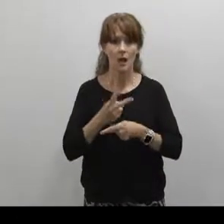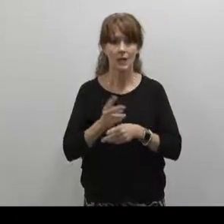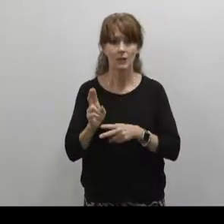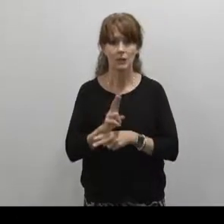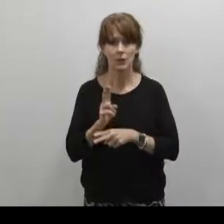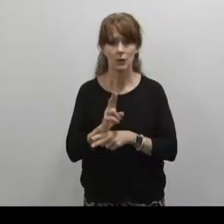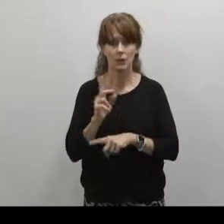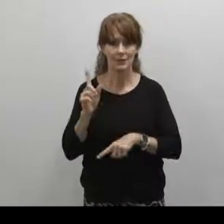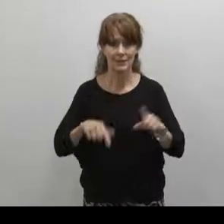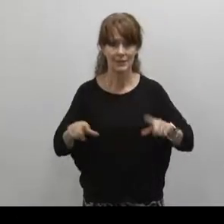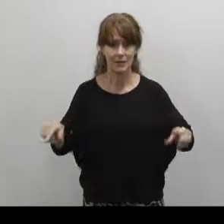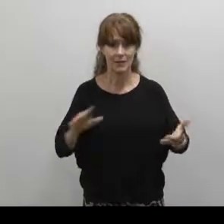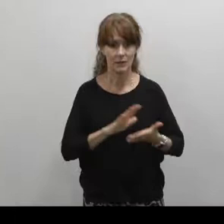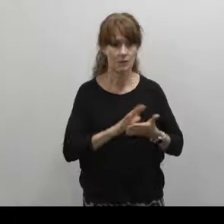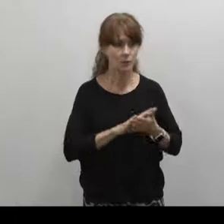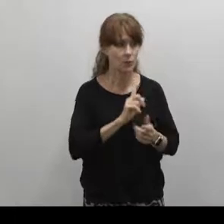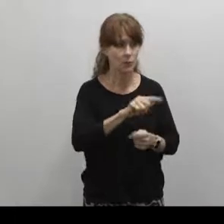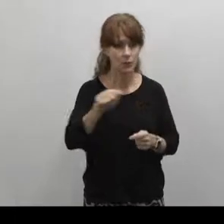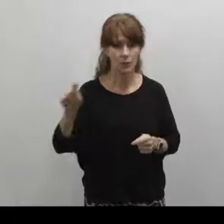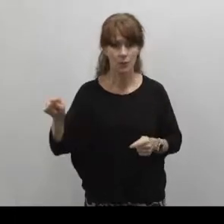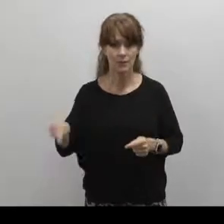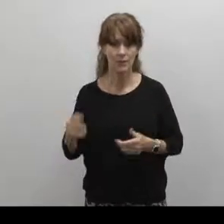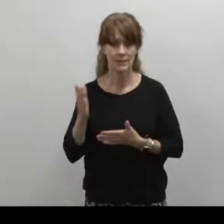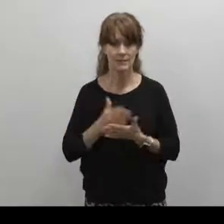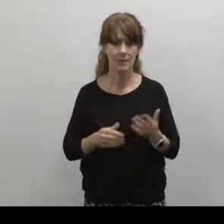hay nâng ca bà bà